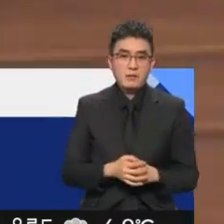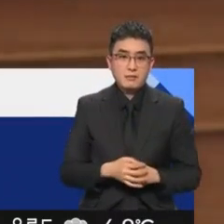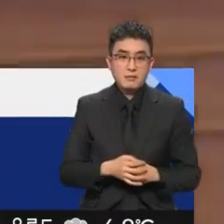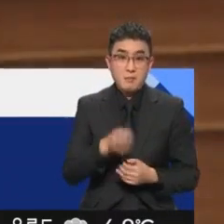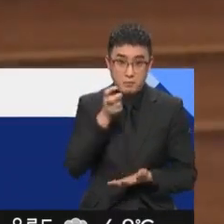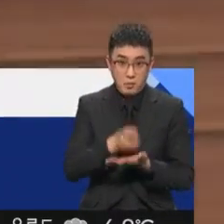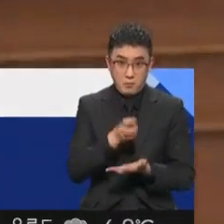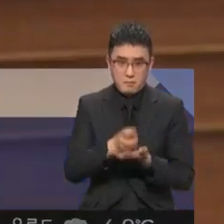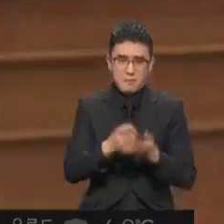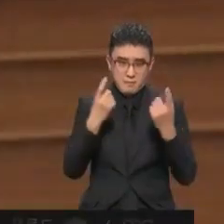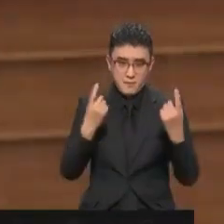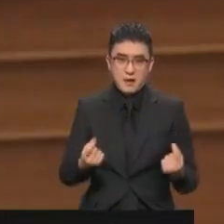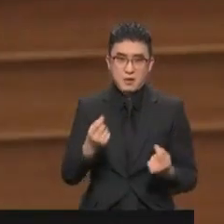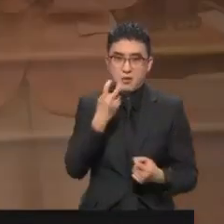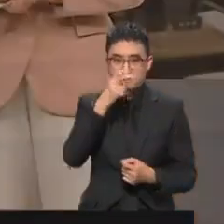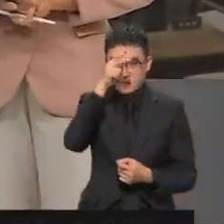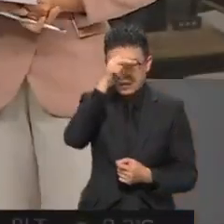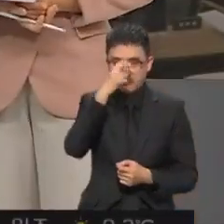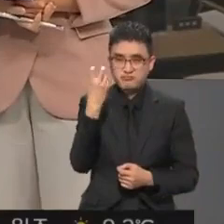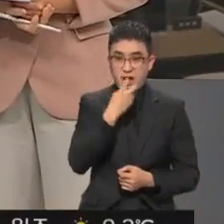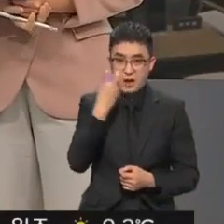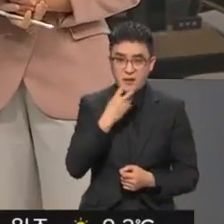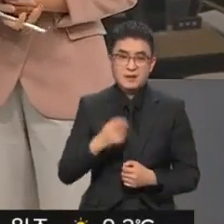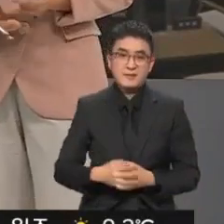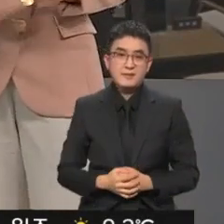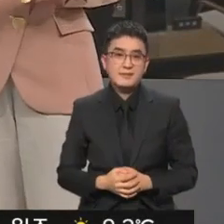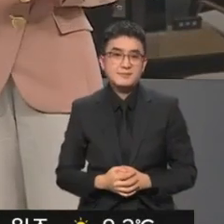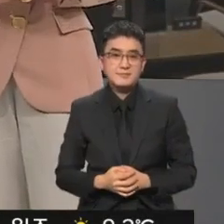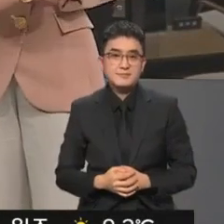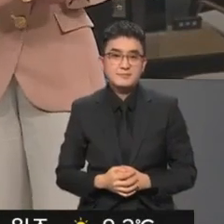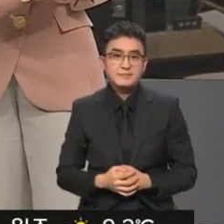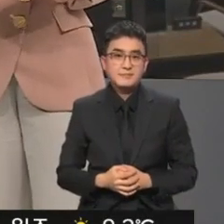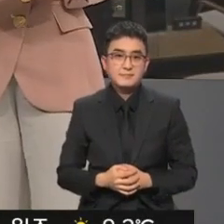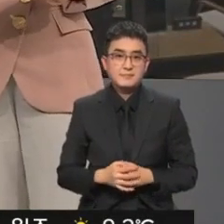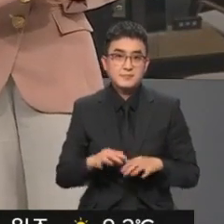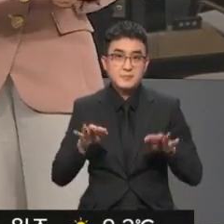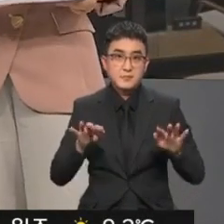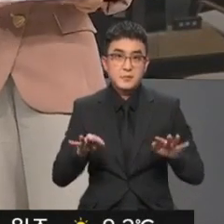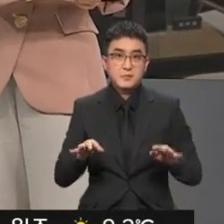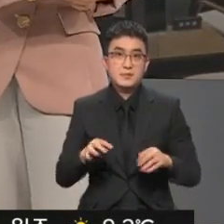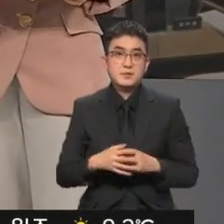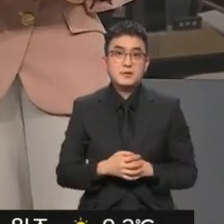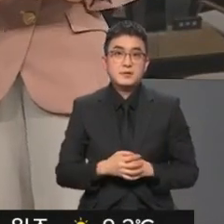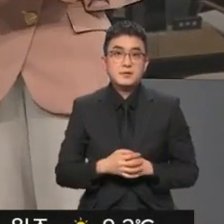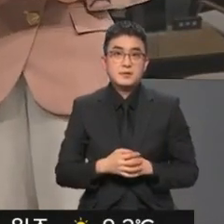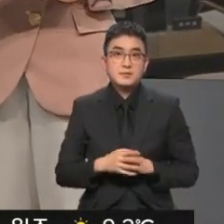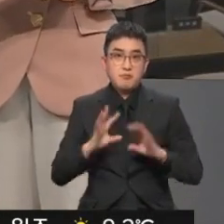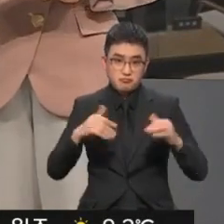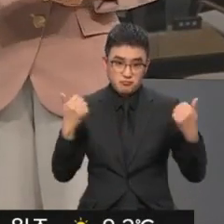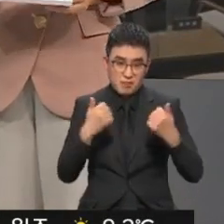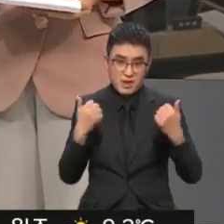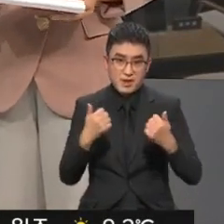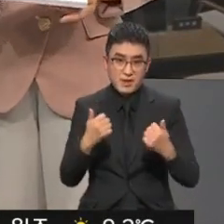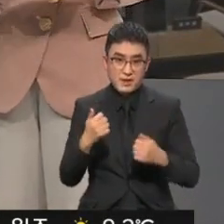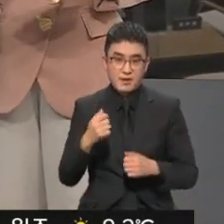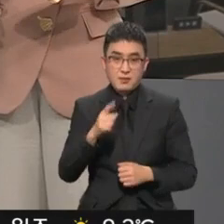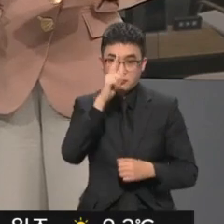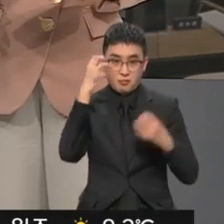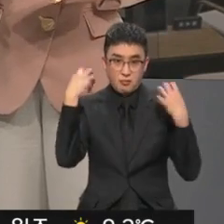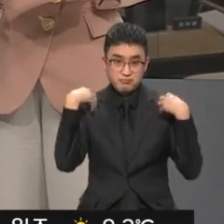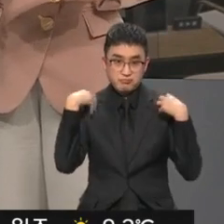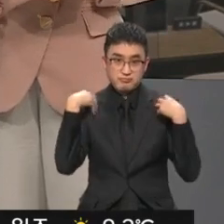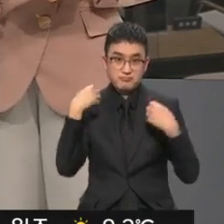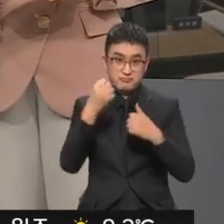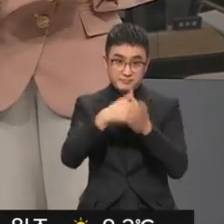거라고 생각합니다. 네, 오늘 국회 상황실 국회 대정부 질문 소식 이어서 전해드리도록 하겠습니다. 국민의힘은